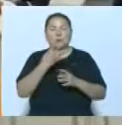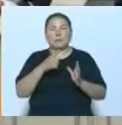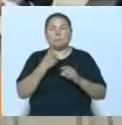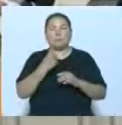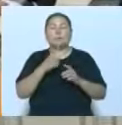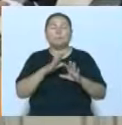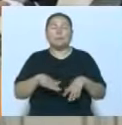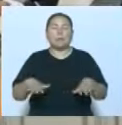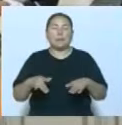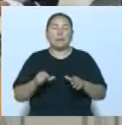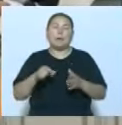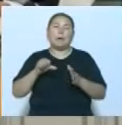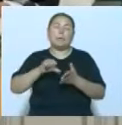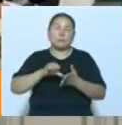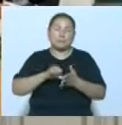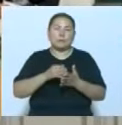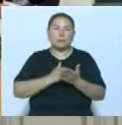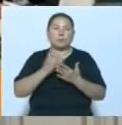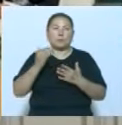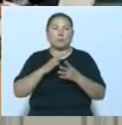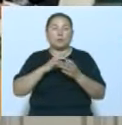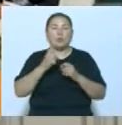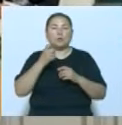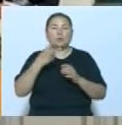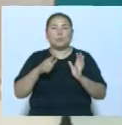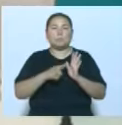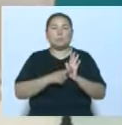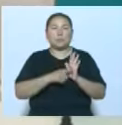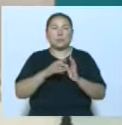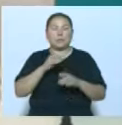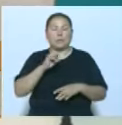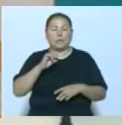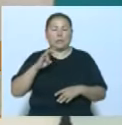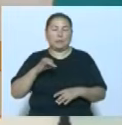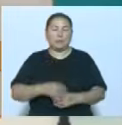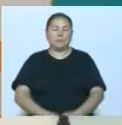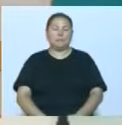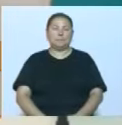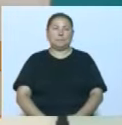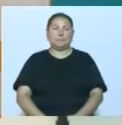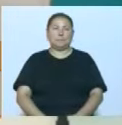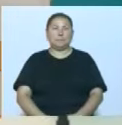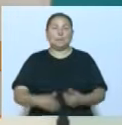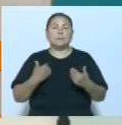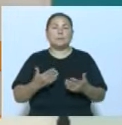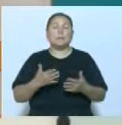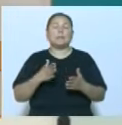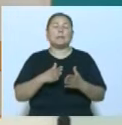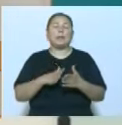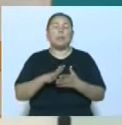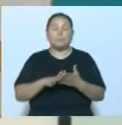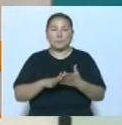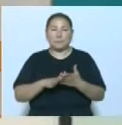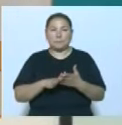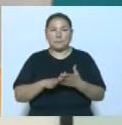бала қатысқан. Соның ішінде ең жоғарғы ұпай 127. Құрметті түлектер, сіздердің талаптарыңыз,